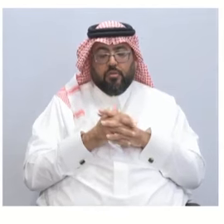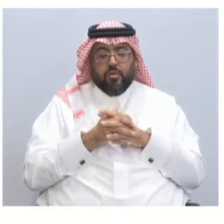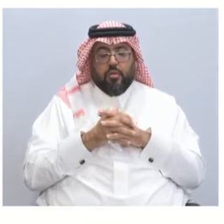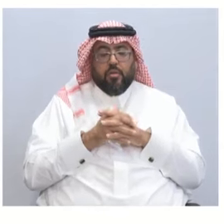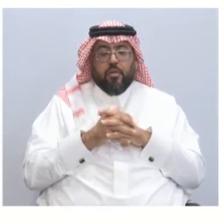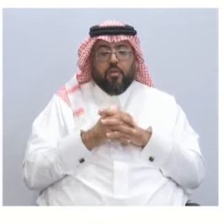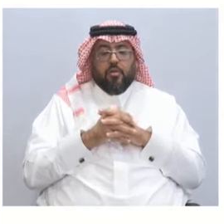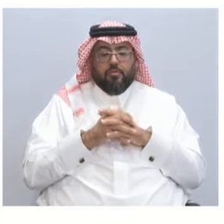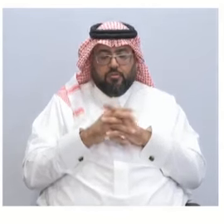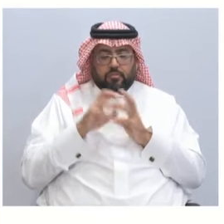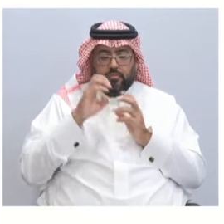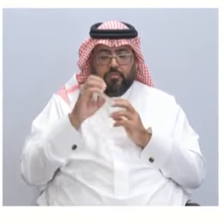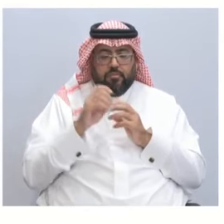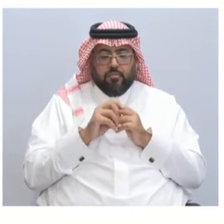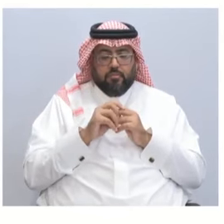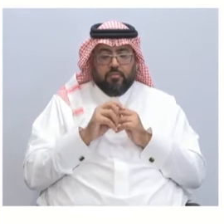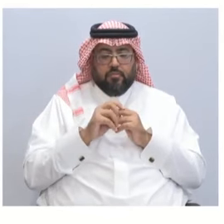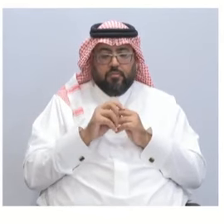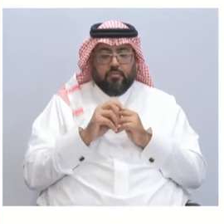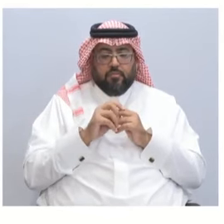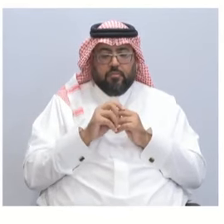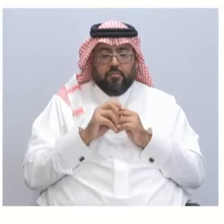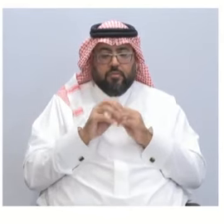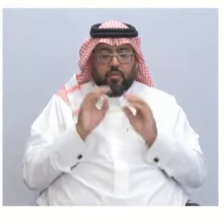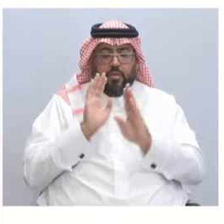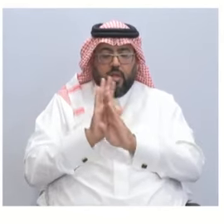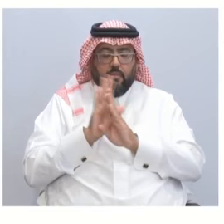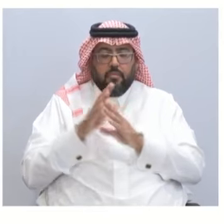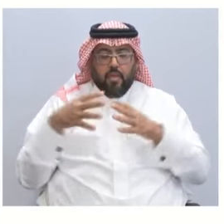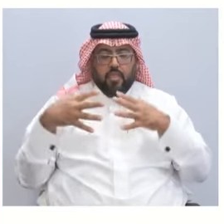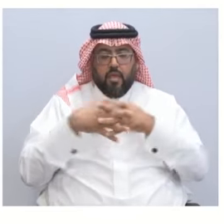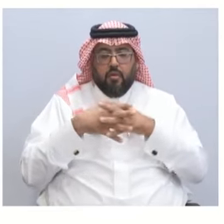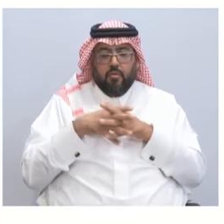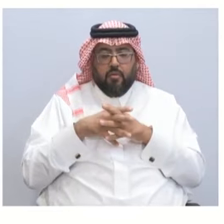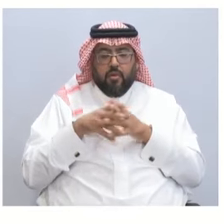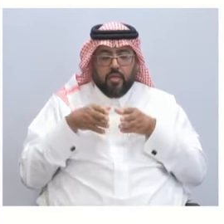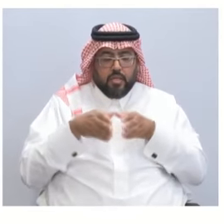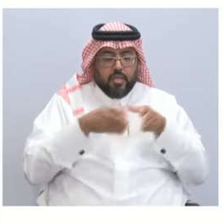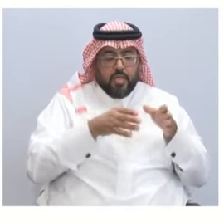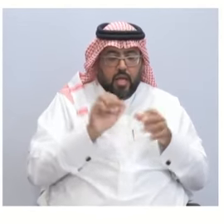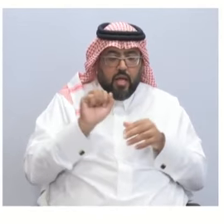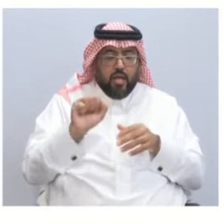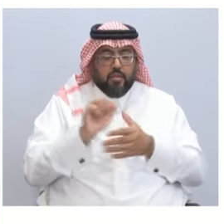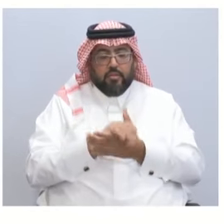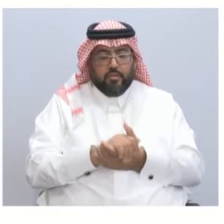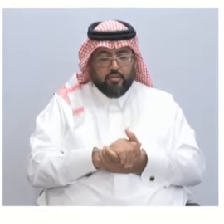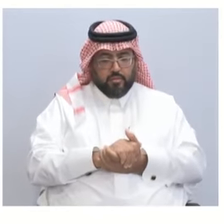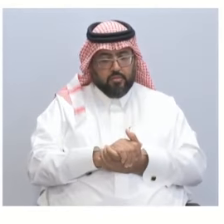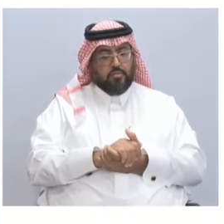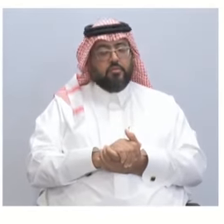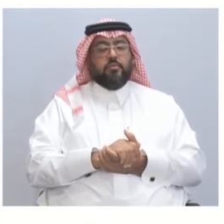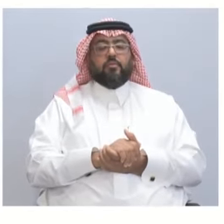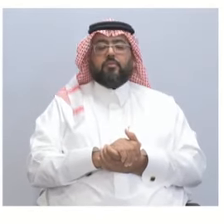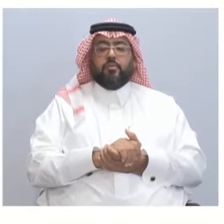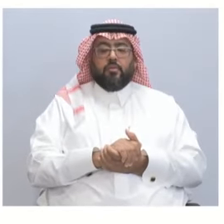المشتركه جم تشجيع التعاون في القطاع الخاص اربعه